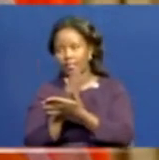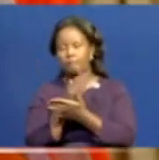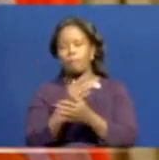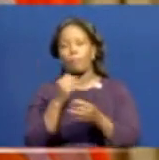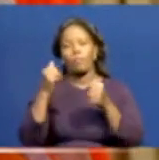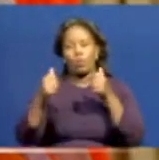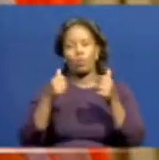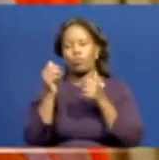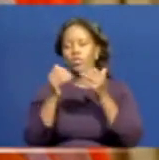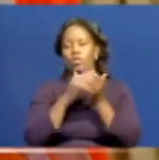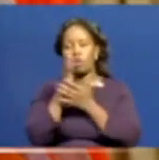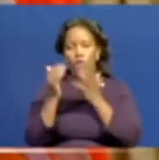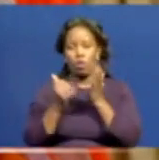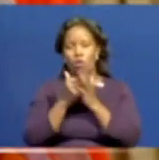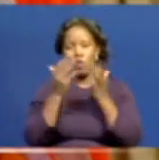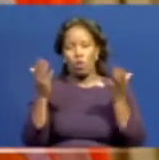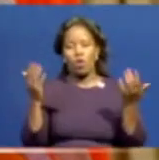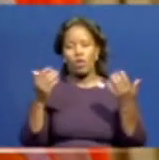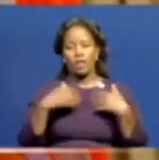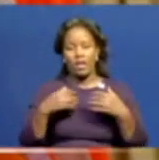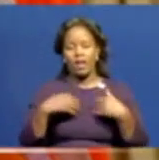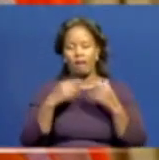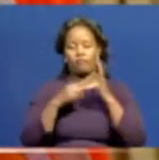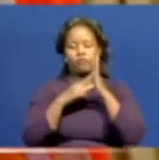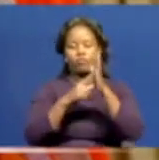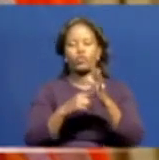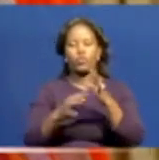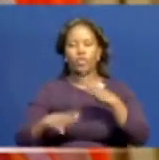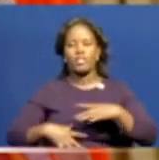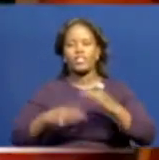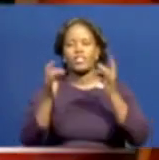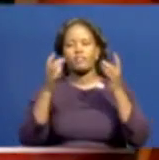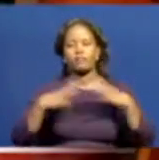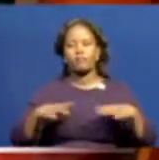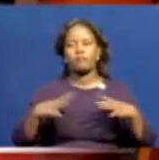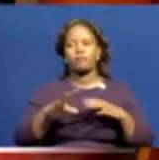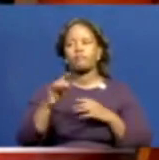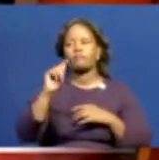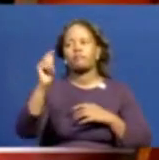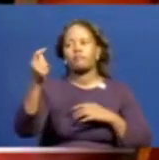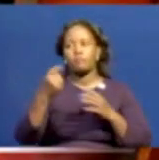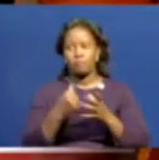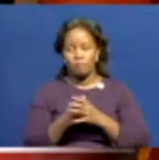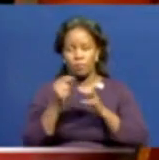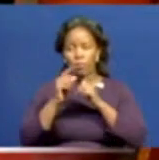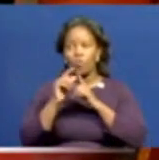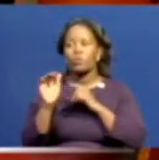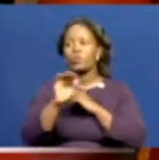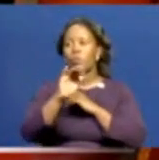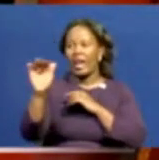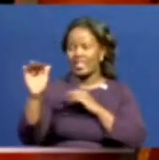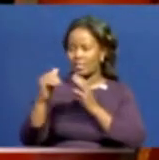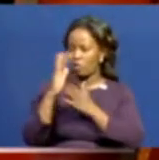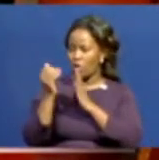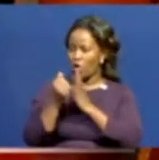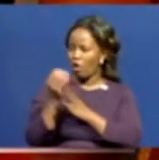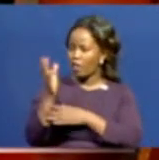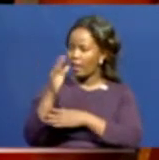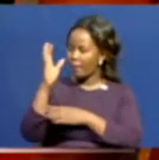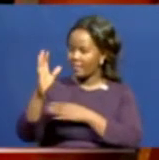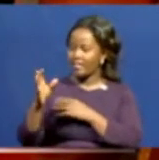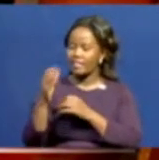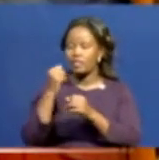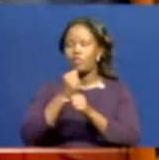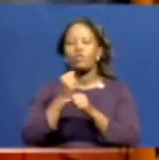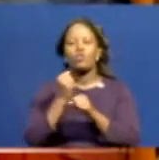that foster the interest of the Republic of Kenya. Ruto aliwataka wanadiplomasia hao kuwahudumia Wakenya